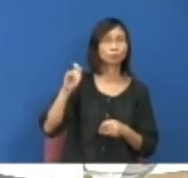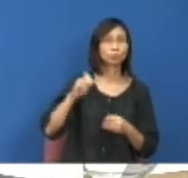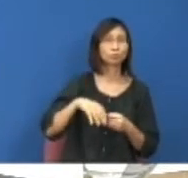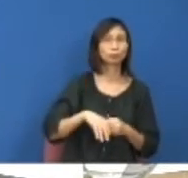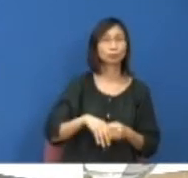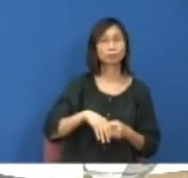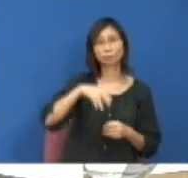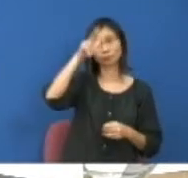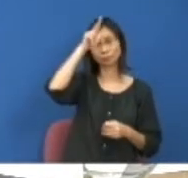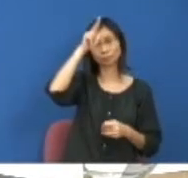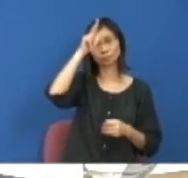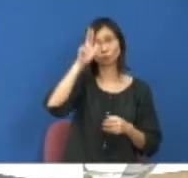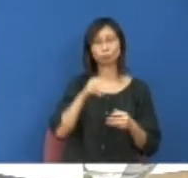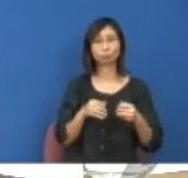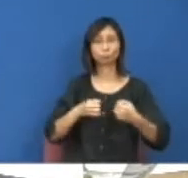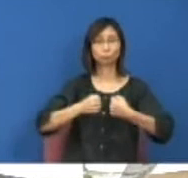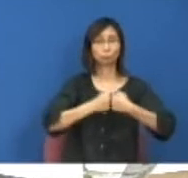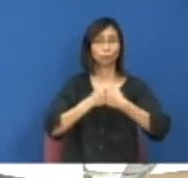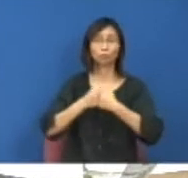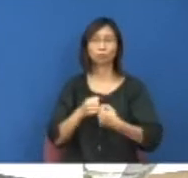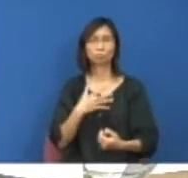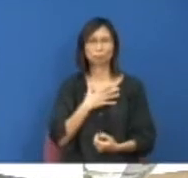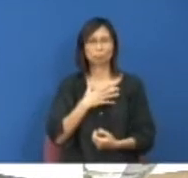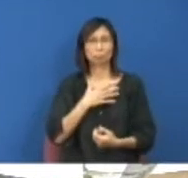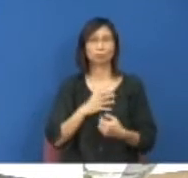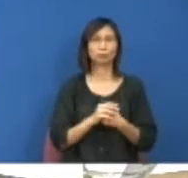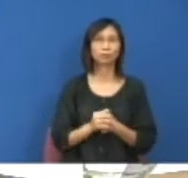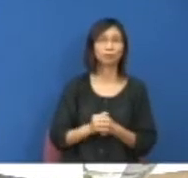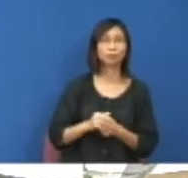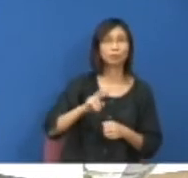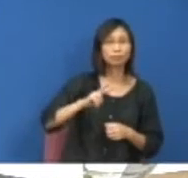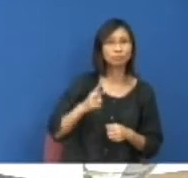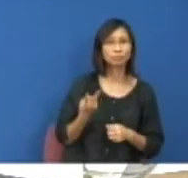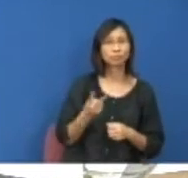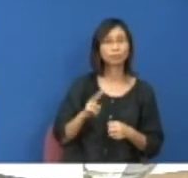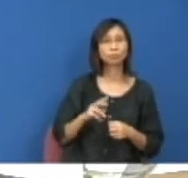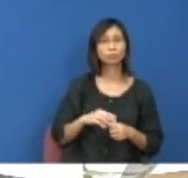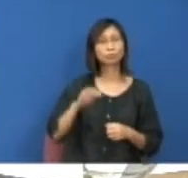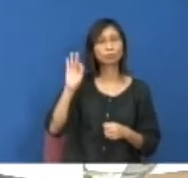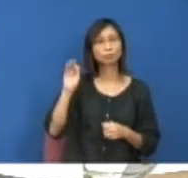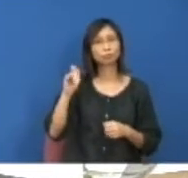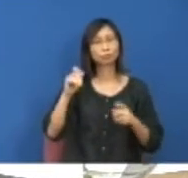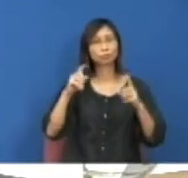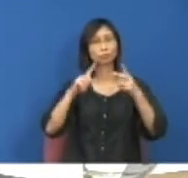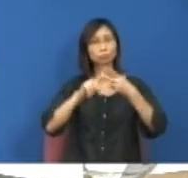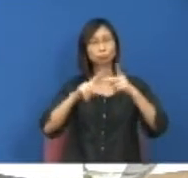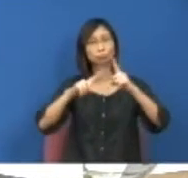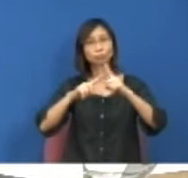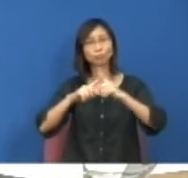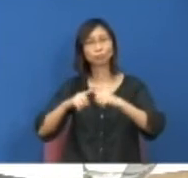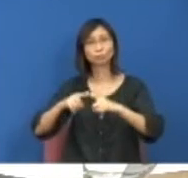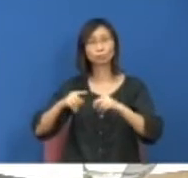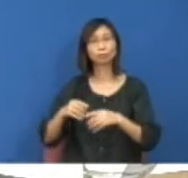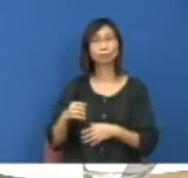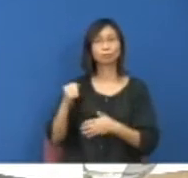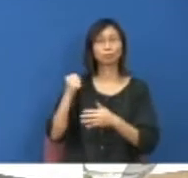政府唔敢抵抗投降，咁而激發咗巴黎嘅民變啦。咁巴黎裏邊好多工人階級都出嚟打，即係所謂打